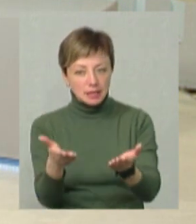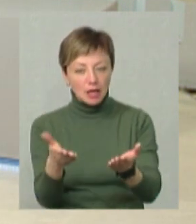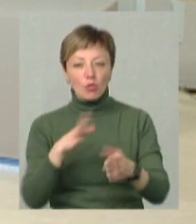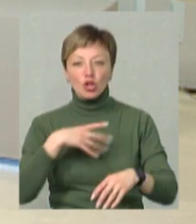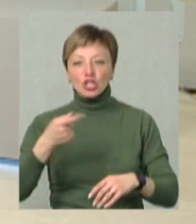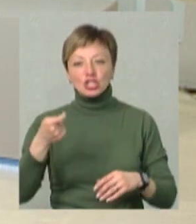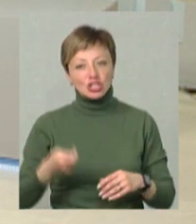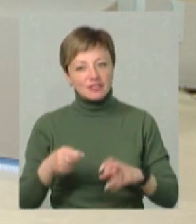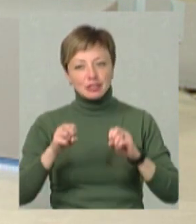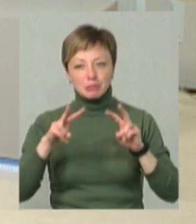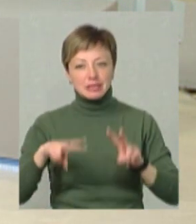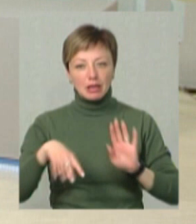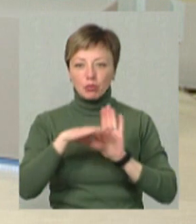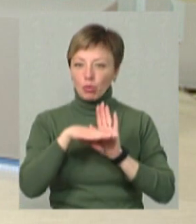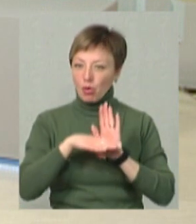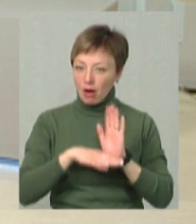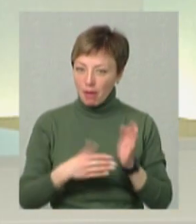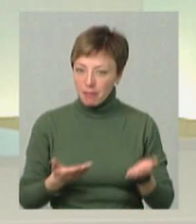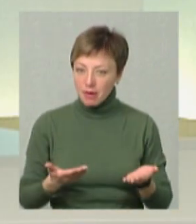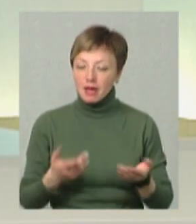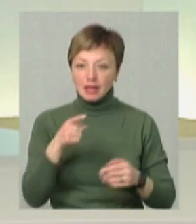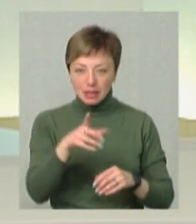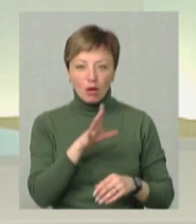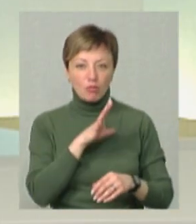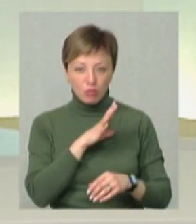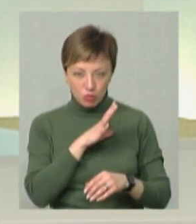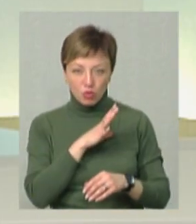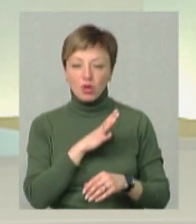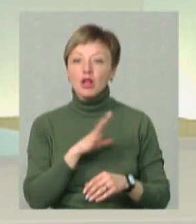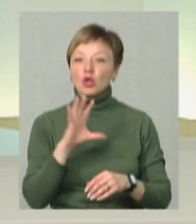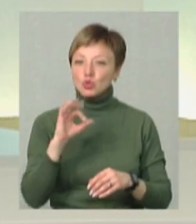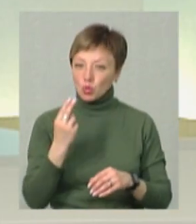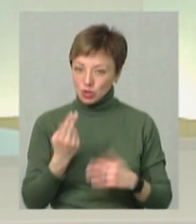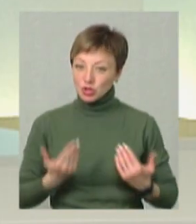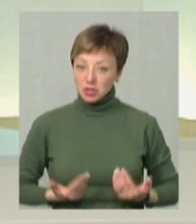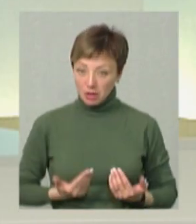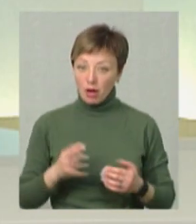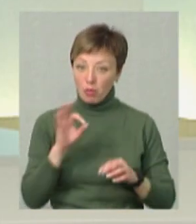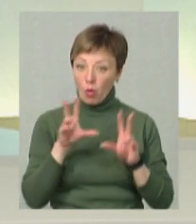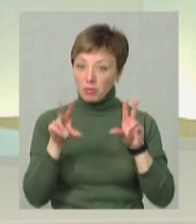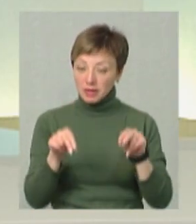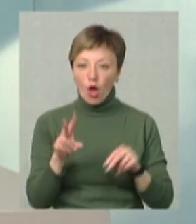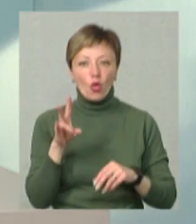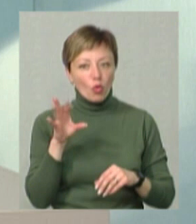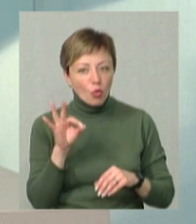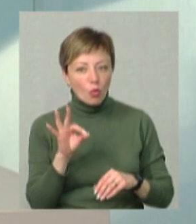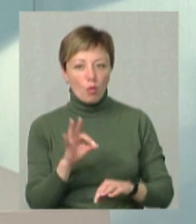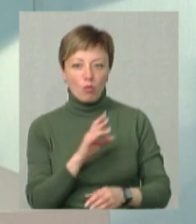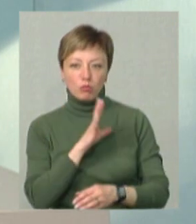Були дешеві спеціальні програми. Там були елементи того соціалізму, про який вони казали. Але були